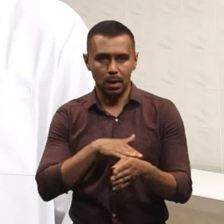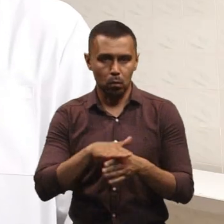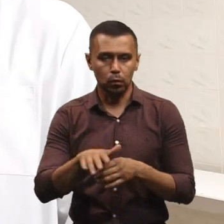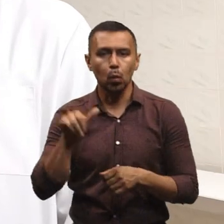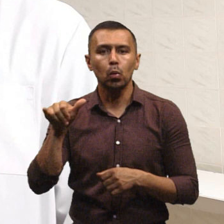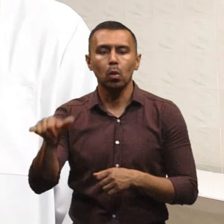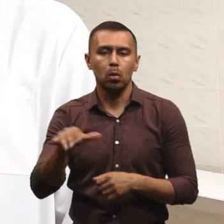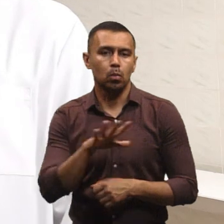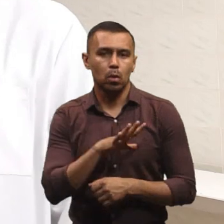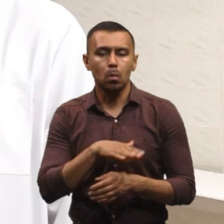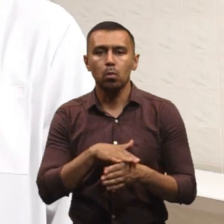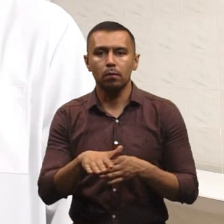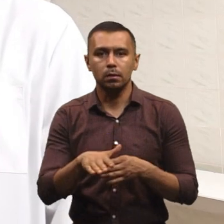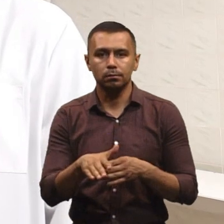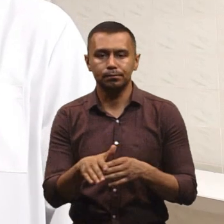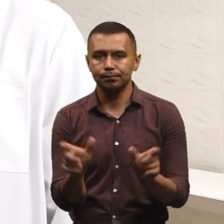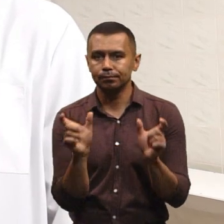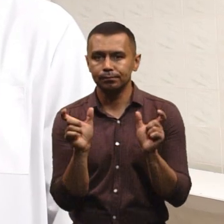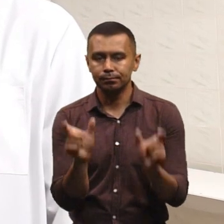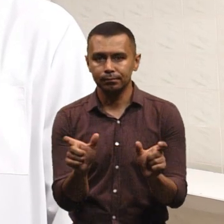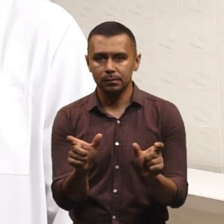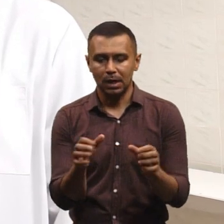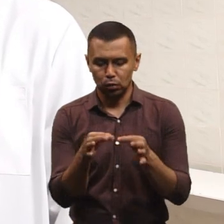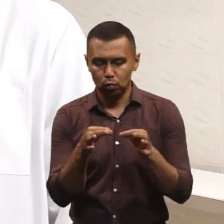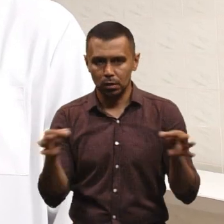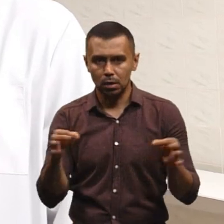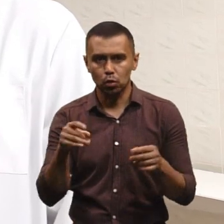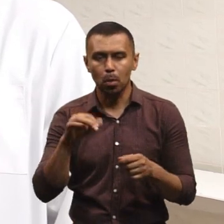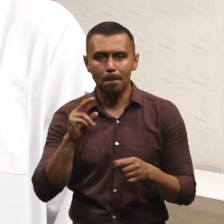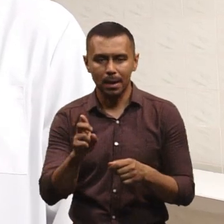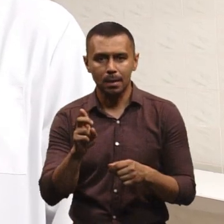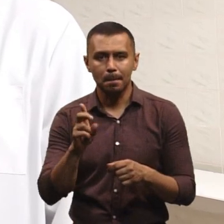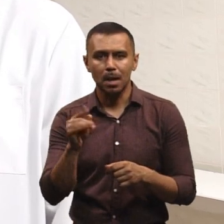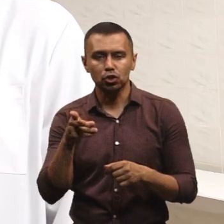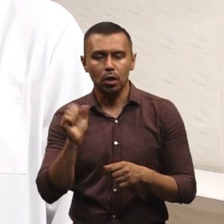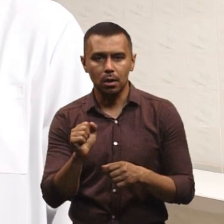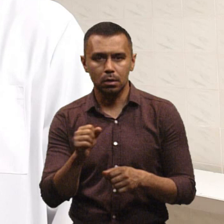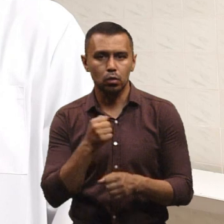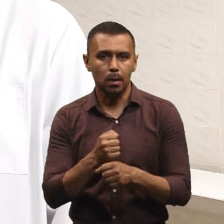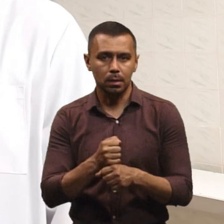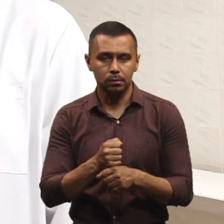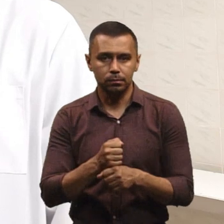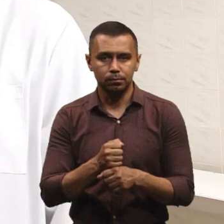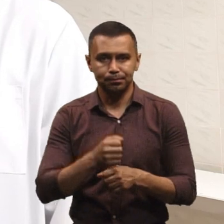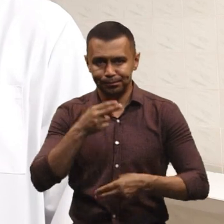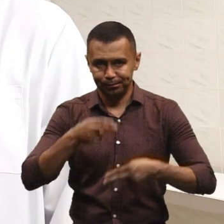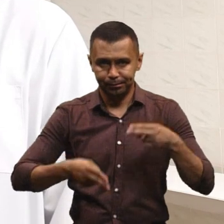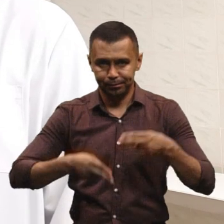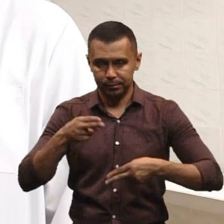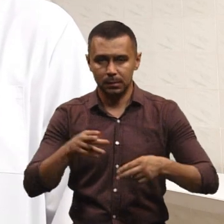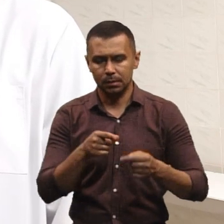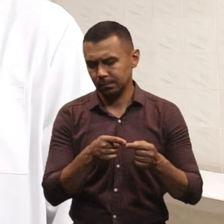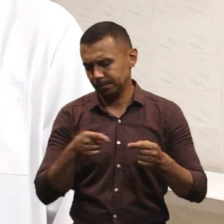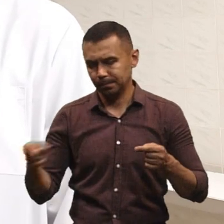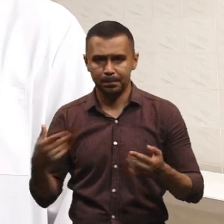було повне перекриття просвіту судини тромбами і бляшками зробили пацієнта стентування операція